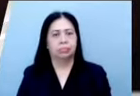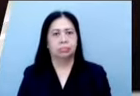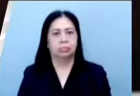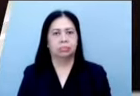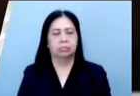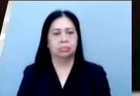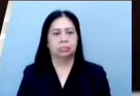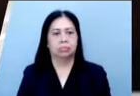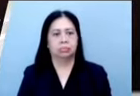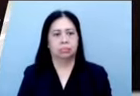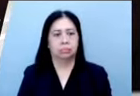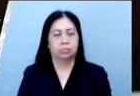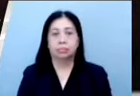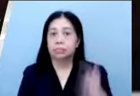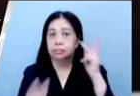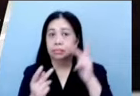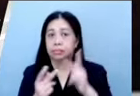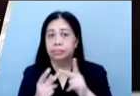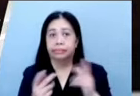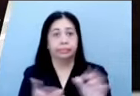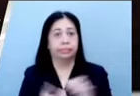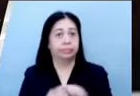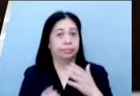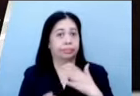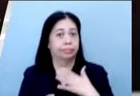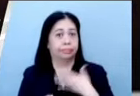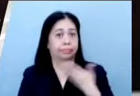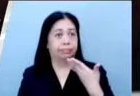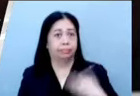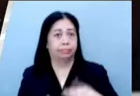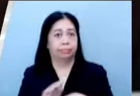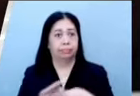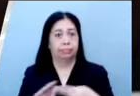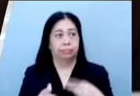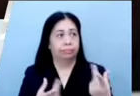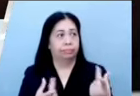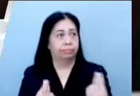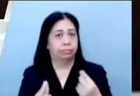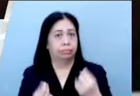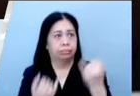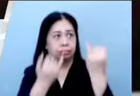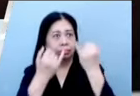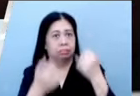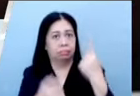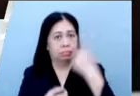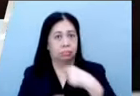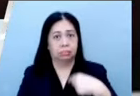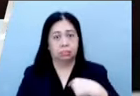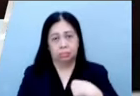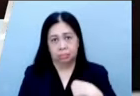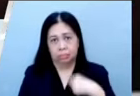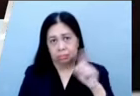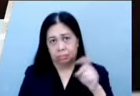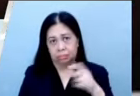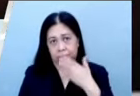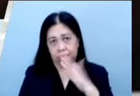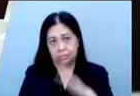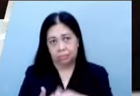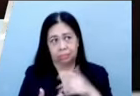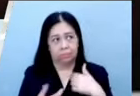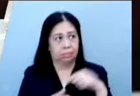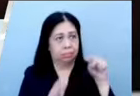Ang layunin ay sirain ang aking integridad at gumawa ng imahe na ako ay isang mamamatay tao na